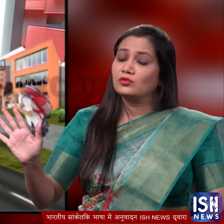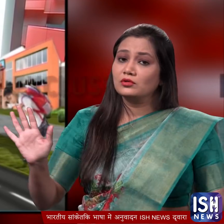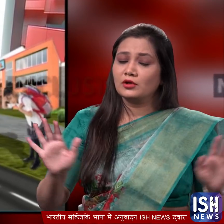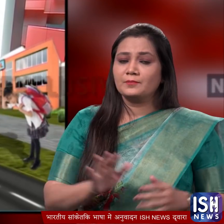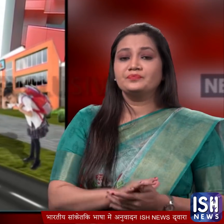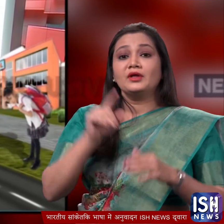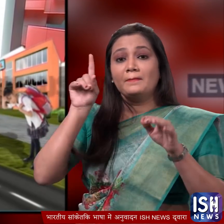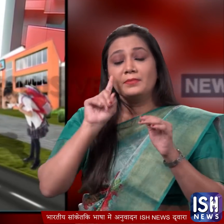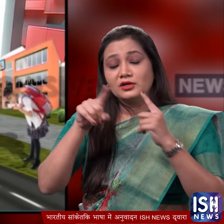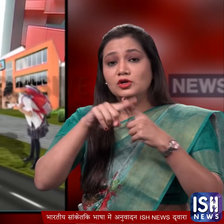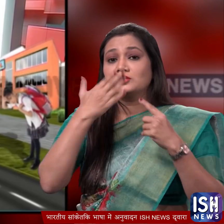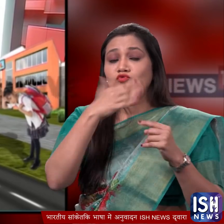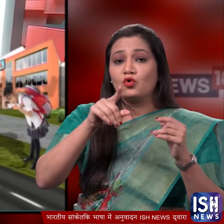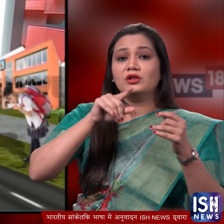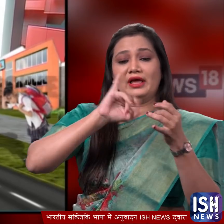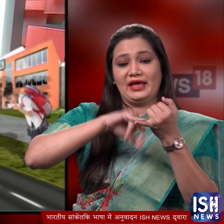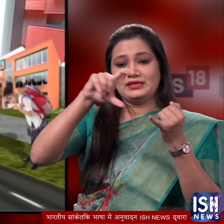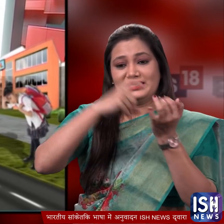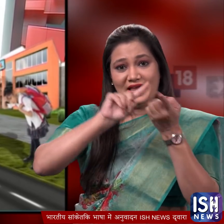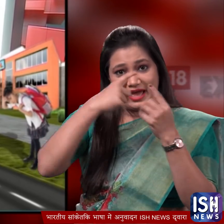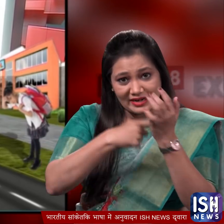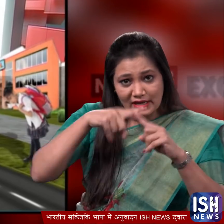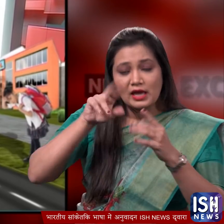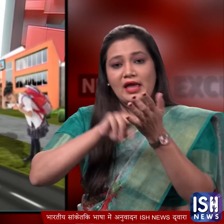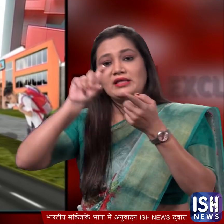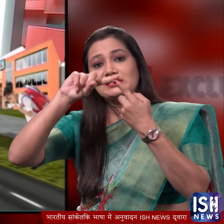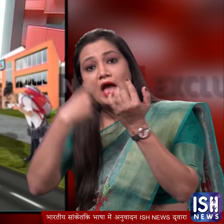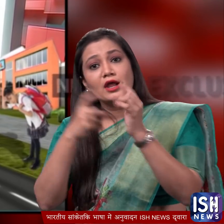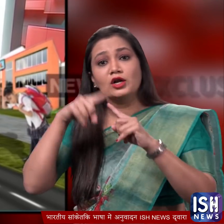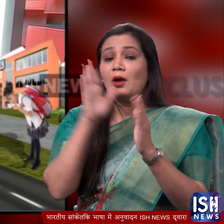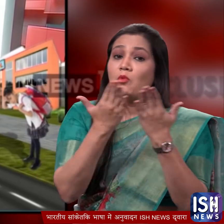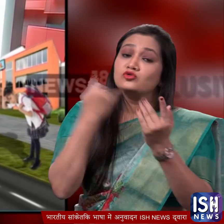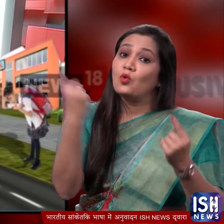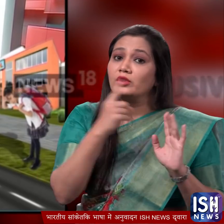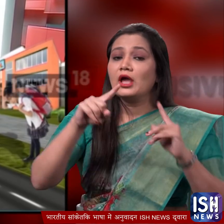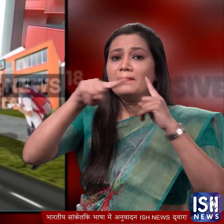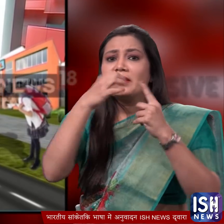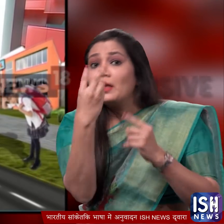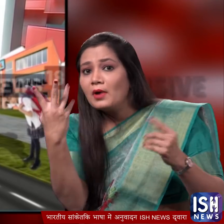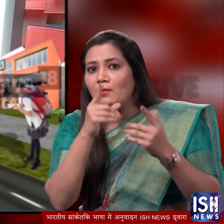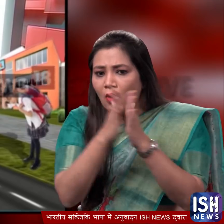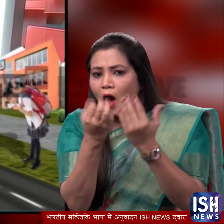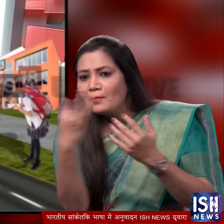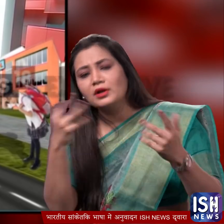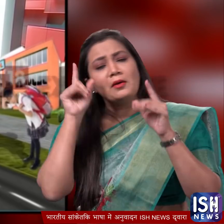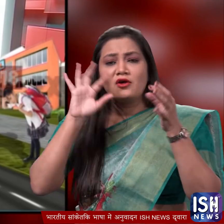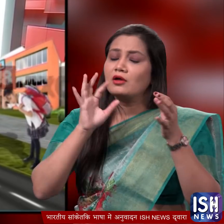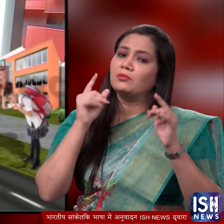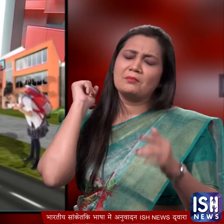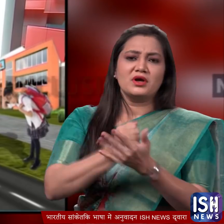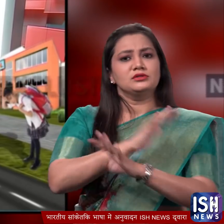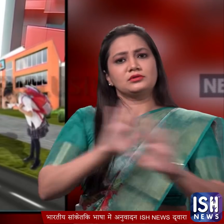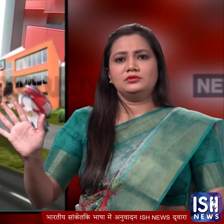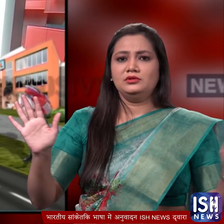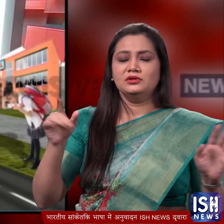यह भी साफ किया गया कि सभी स्कूलों में सिर्फ SCERT और NCERT की ही किताबें पढ़ाई जाएंगी और उनकी संख्या भी तय होगी। ये दिशा